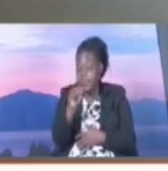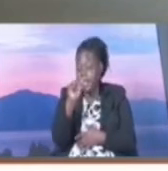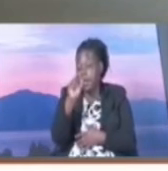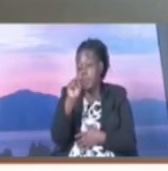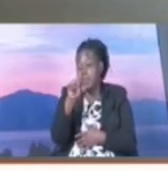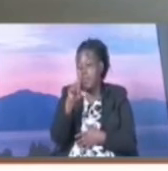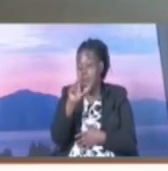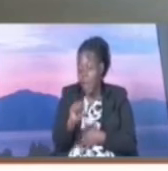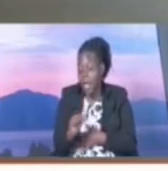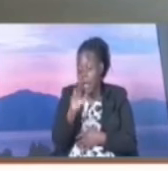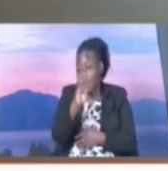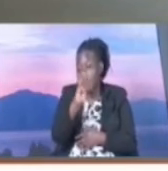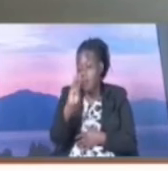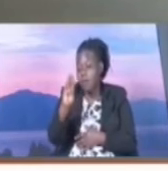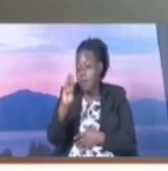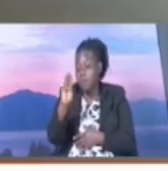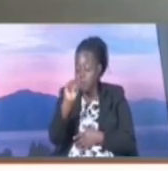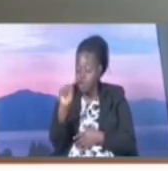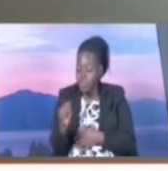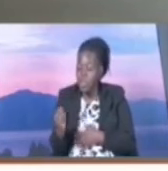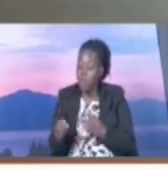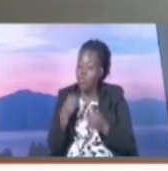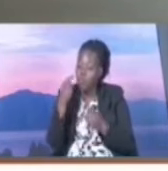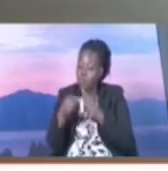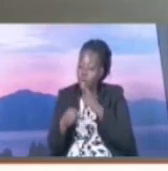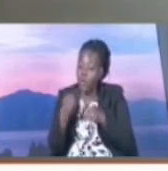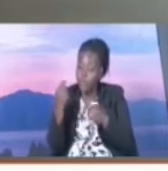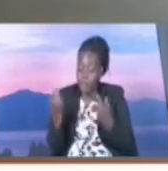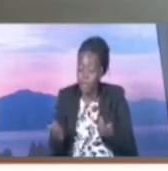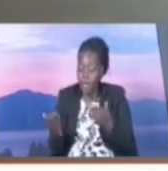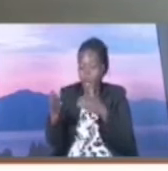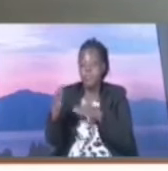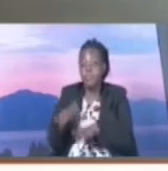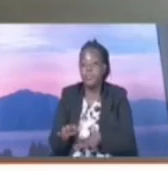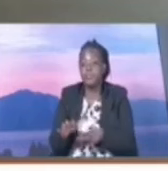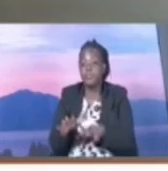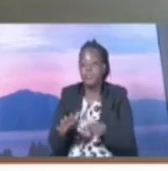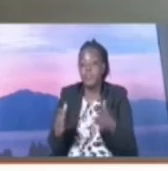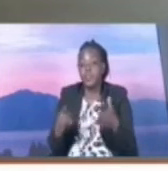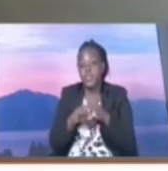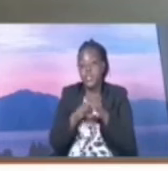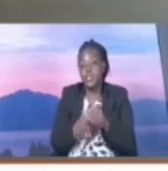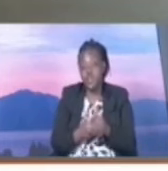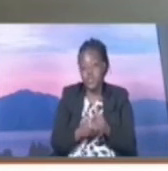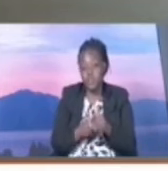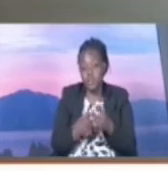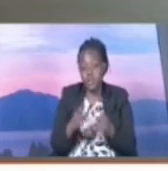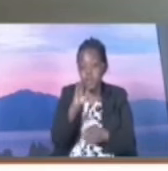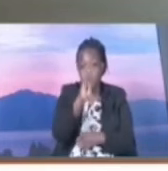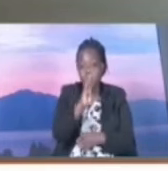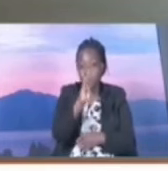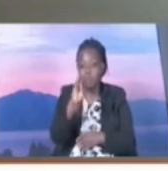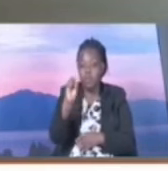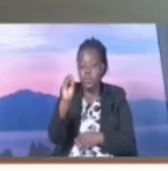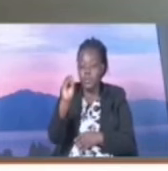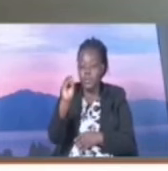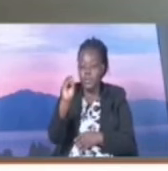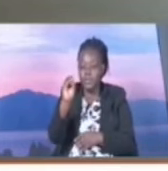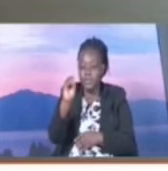Bosa ng'ono ye mutwe omukulu mu kutemula lw'omwa omubuze inginiya Bosa Daniel